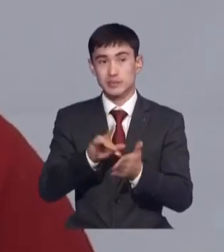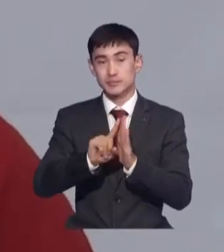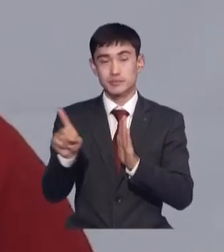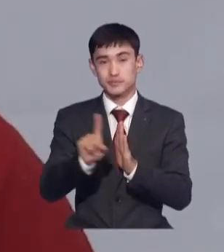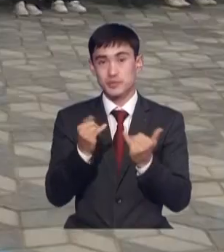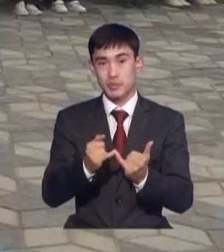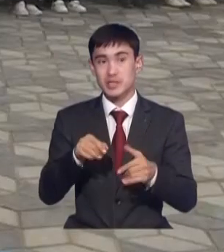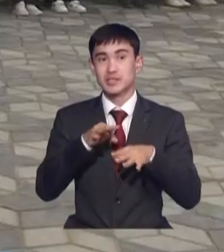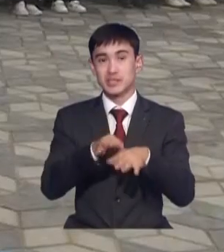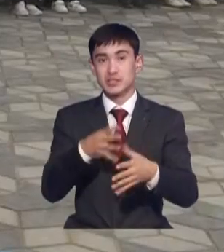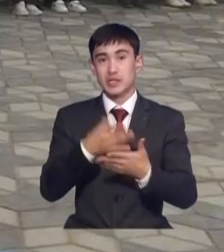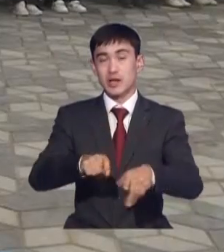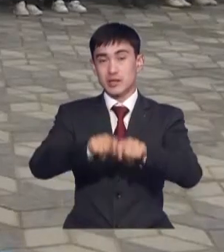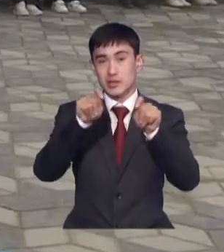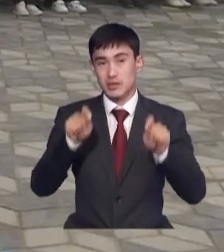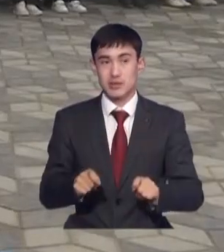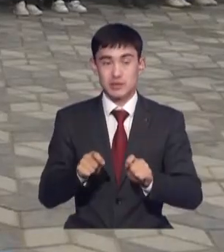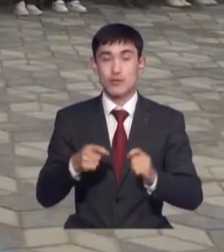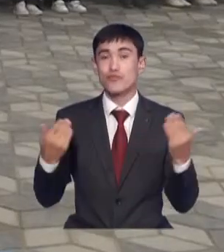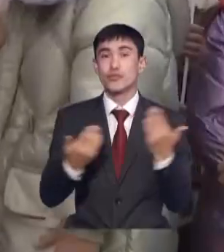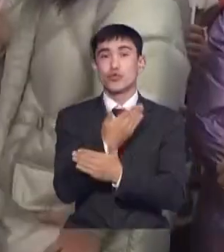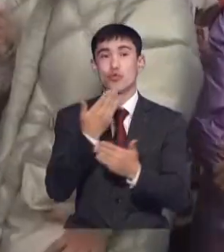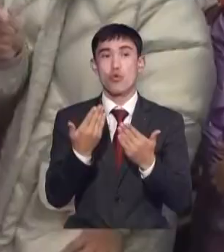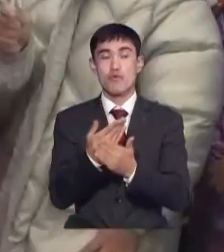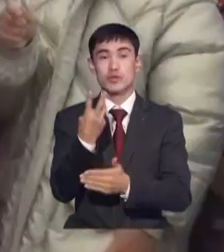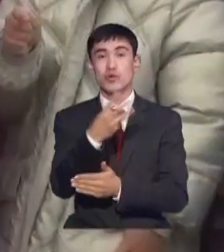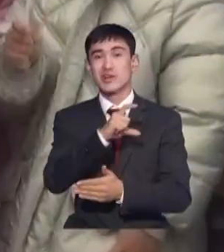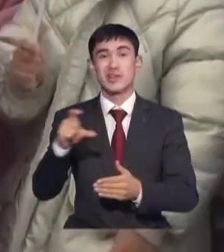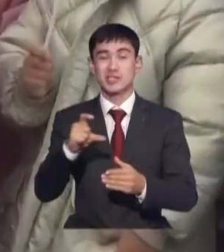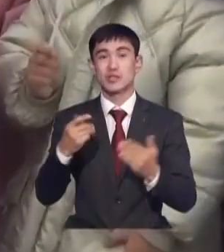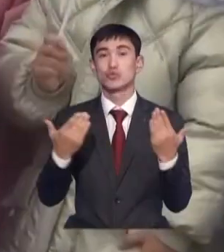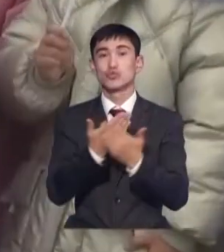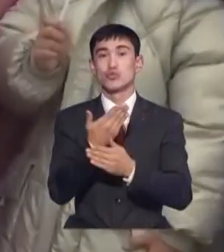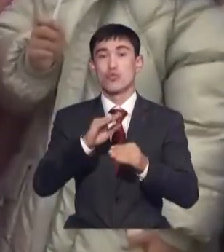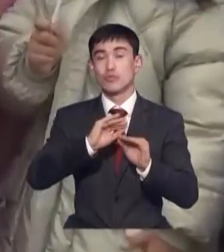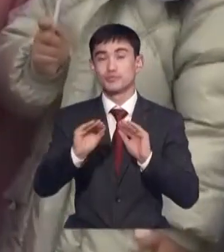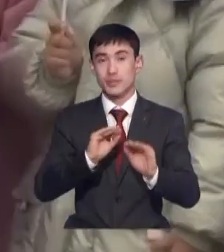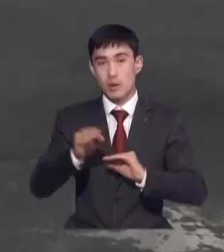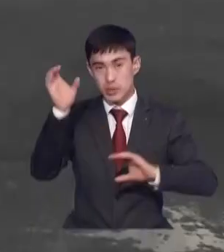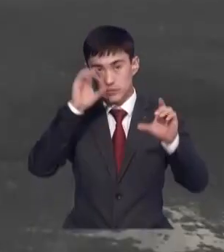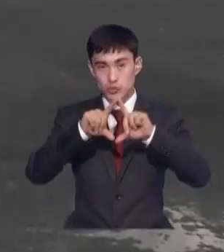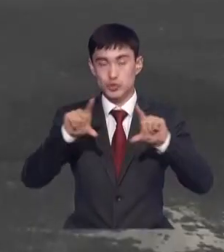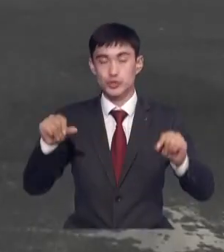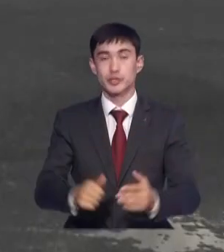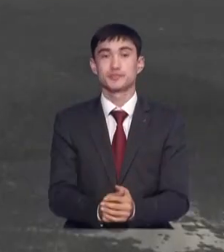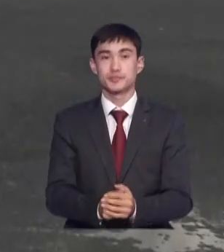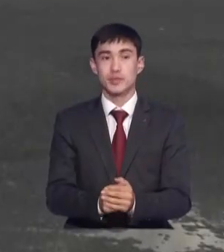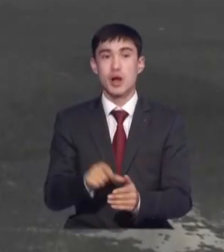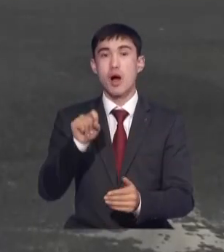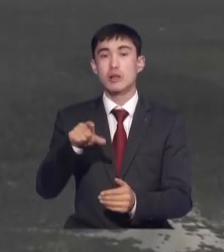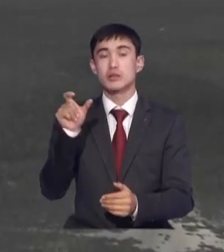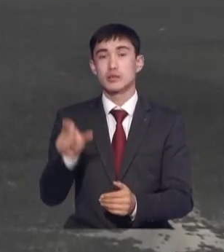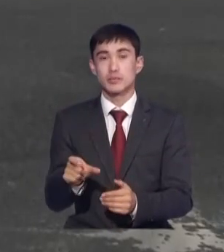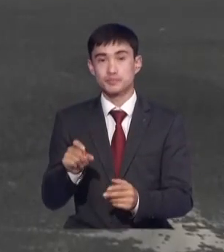вот теперь здесь свои двери открыло совершенно новое, трехэтажное, инновационное образовательное учреждение «Алтын